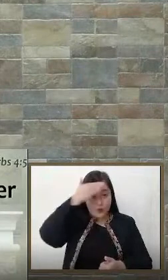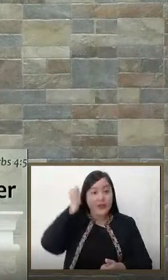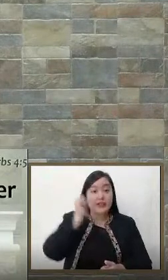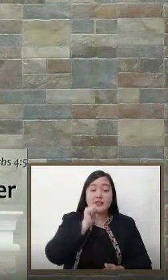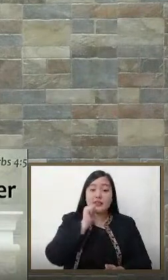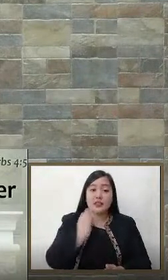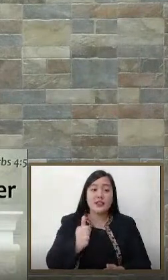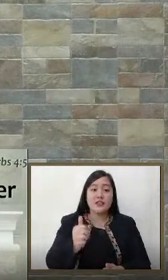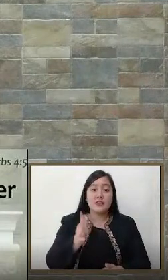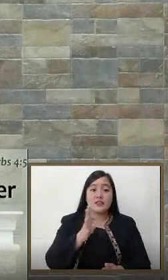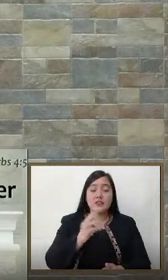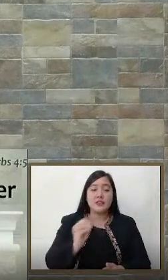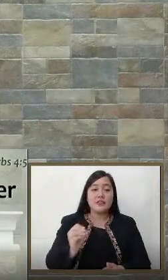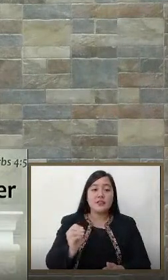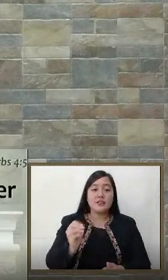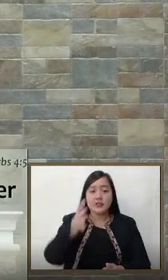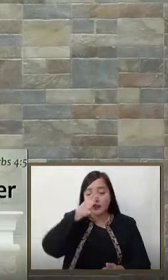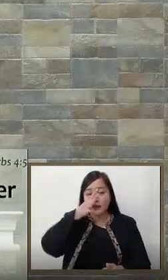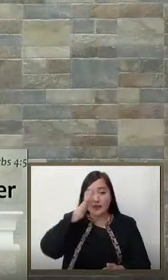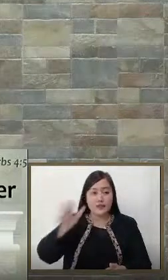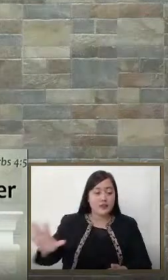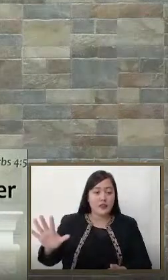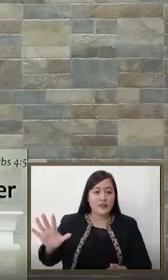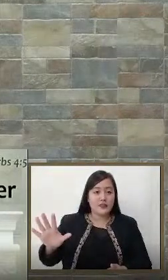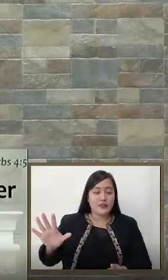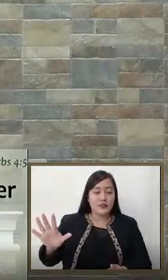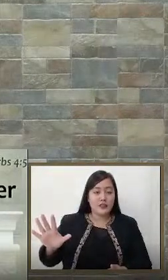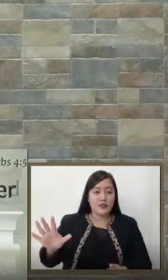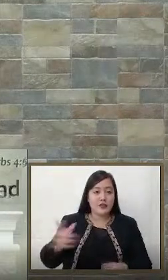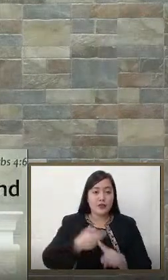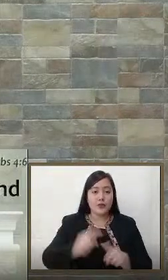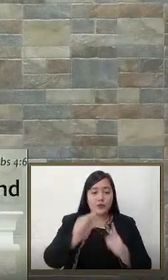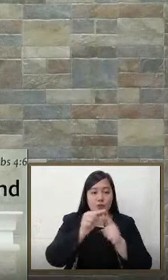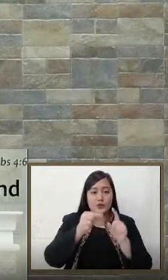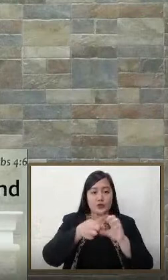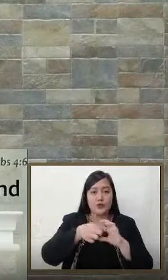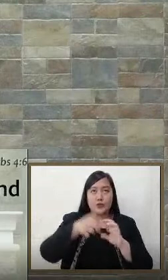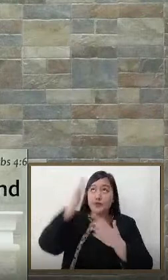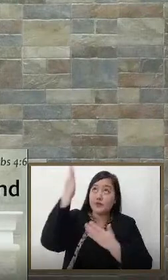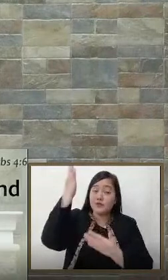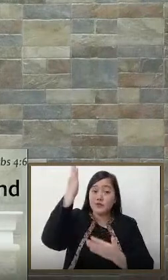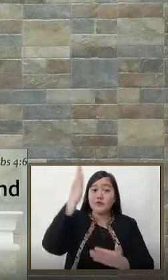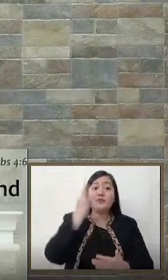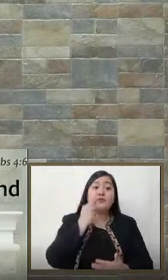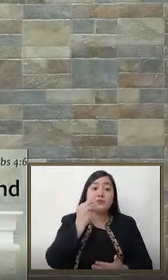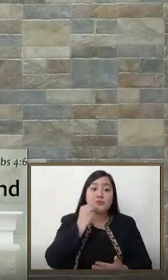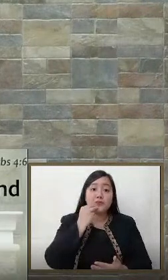decline from the words of my mouth. Forsake her not, and